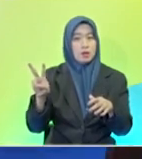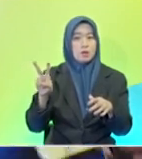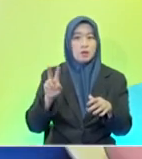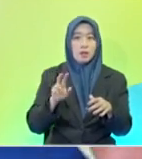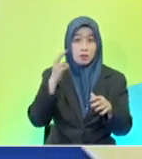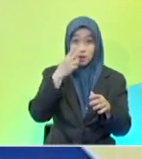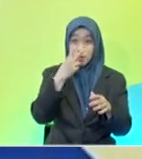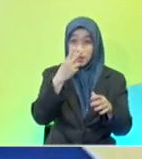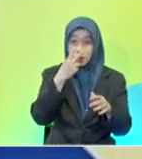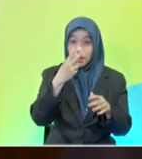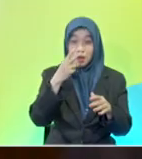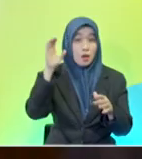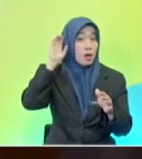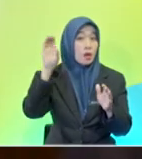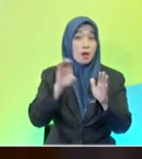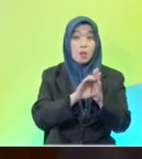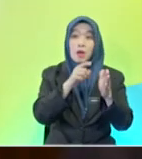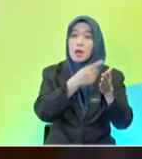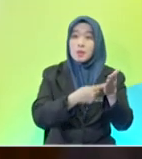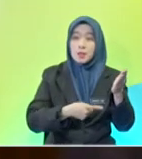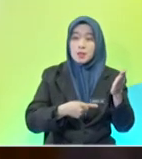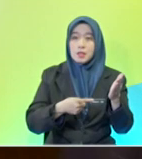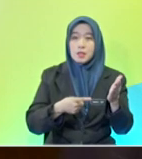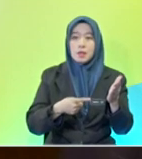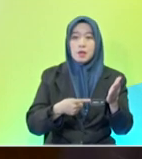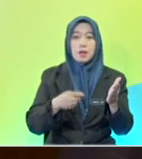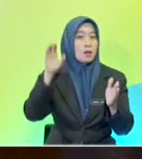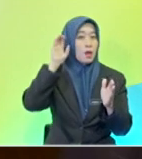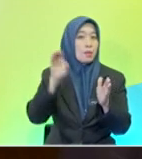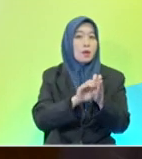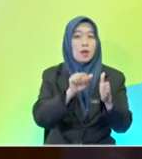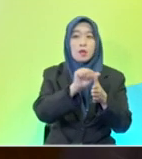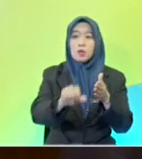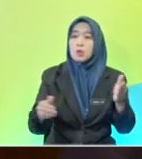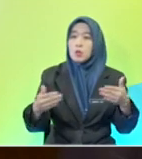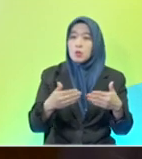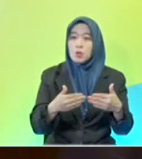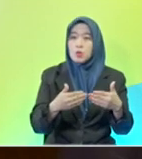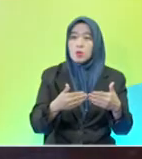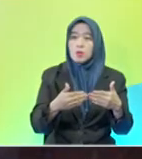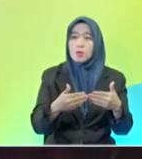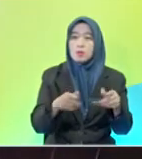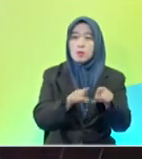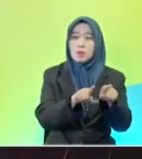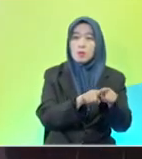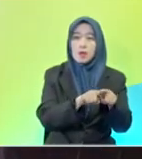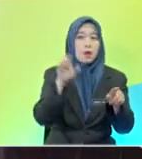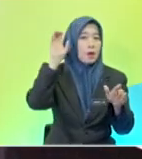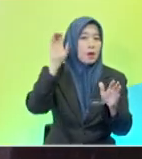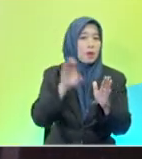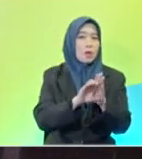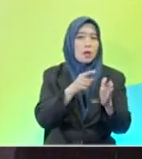Nampak tak gambar apa ni? Okey, ni keratan yang terakhir. Jom kita cantumkan. Jadi gambar apa ya?